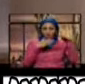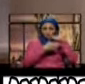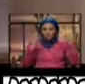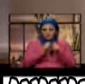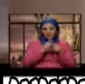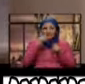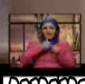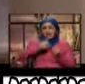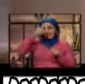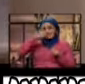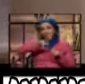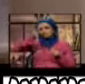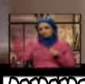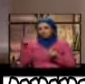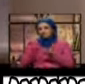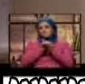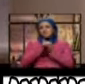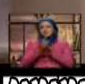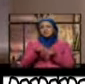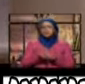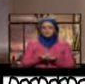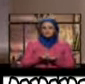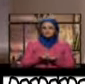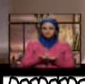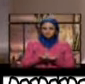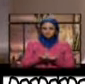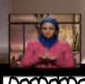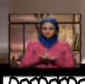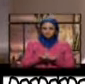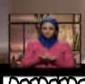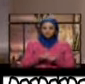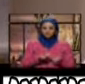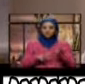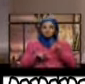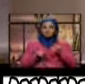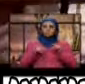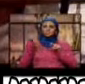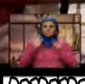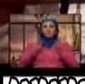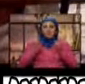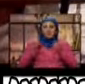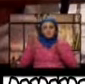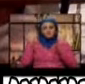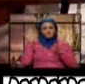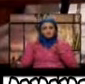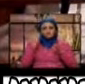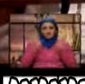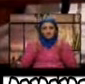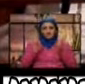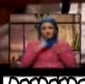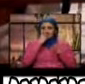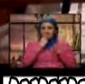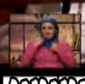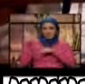يكونوا اكثر اطمئنانا ليس اكثر خوفا. صحيح. لا وجدتهم اكثر خوفا. عارف ليه؟ ليه؟